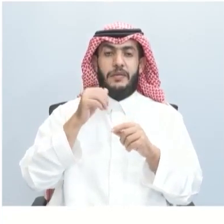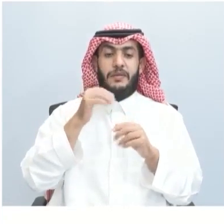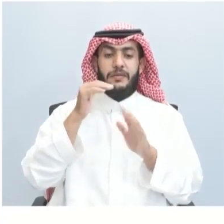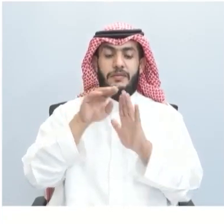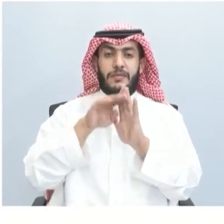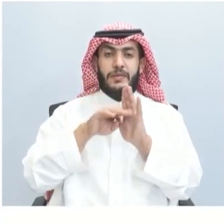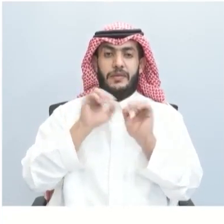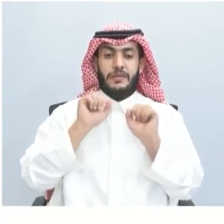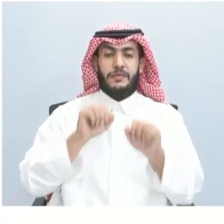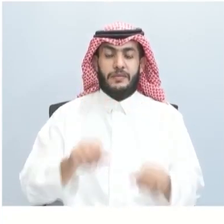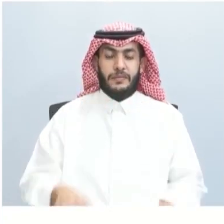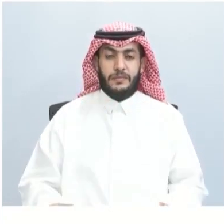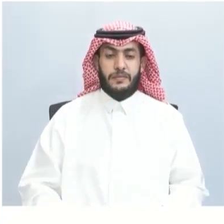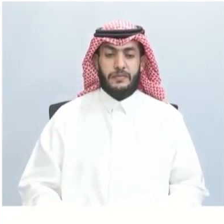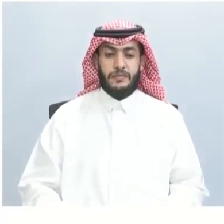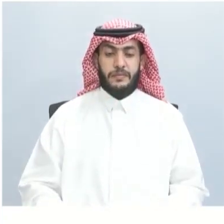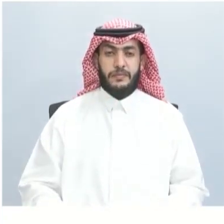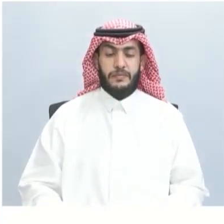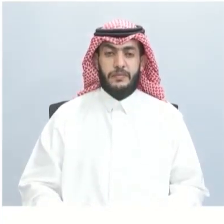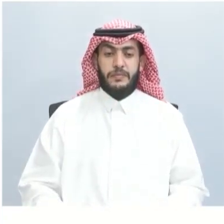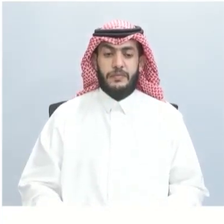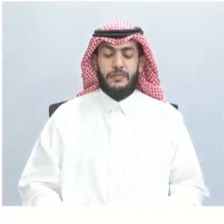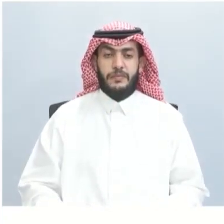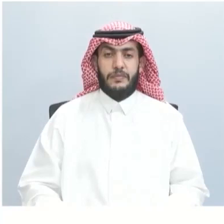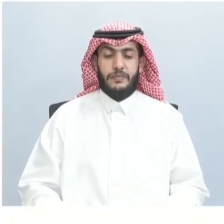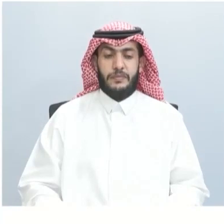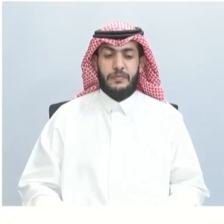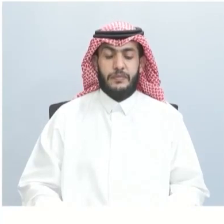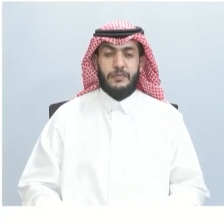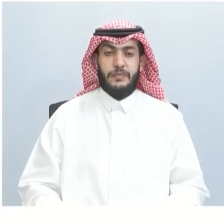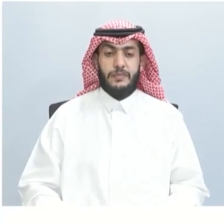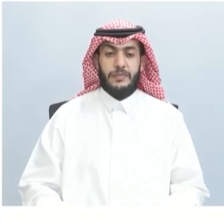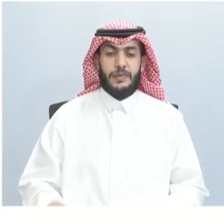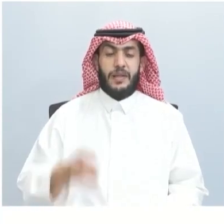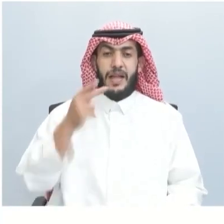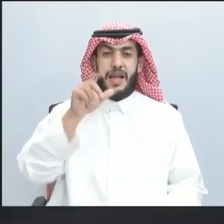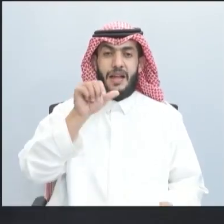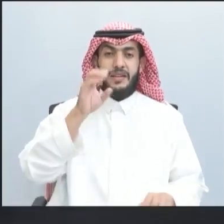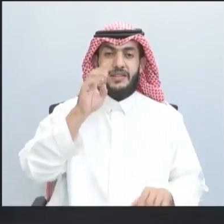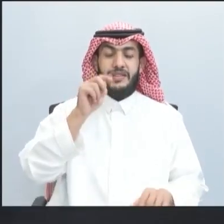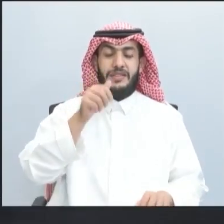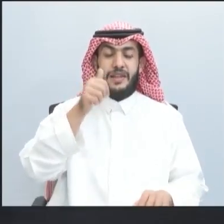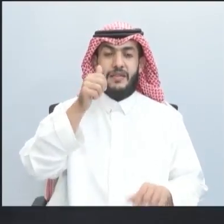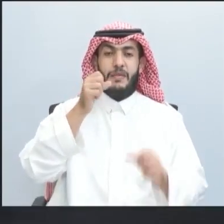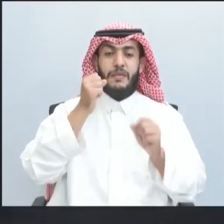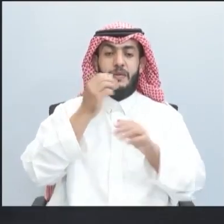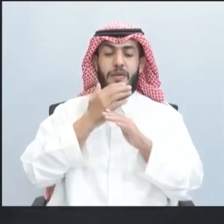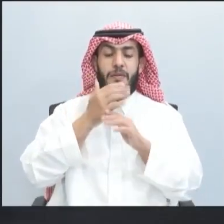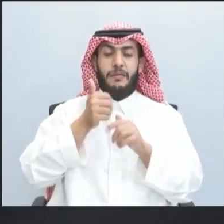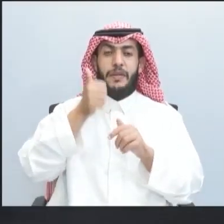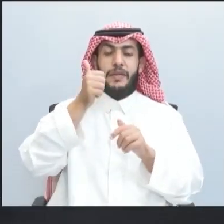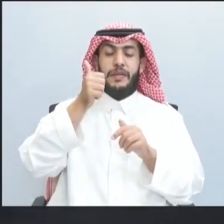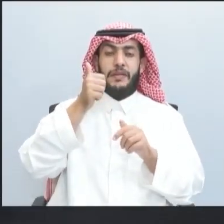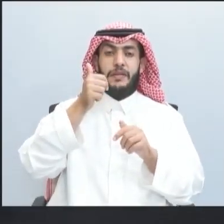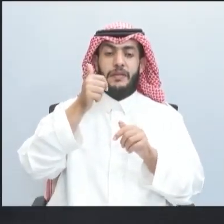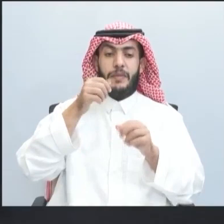مكتبات جافا سكريبت من جانب العميل اذا يكتسب بالعرض جانب من القوه لانه يتم